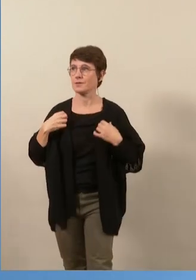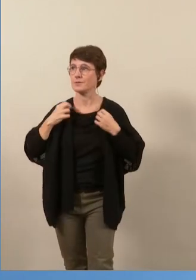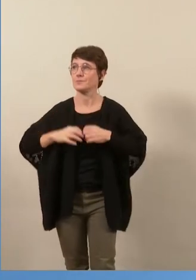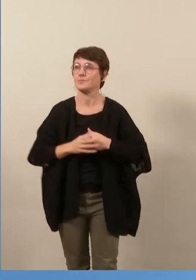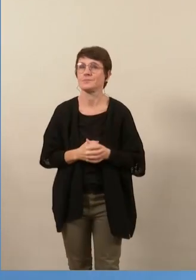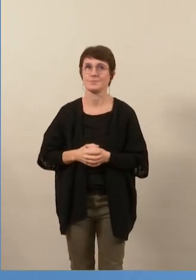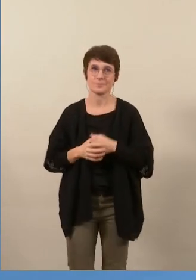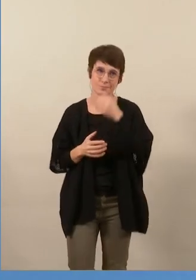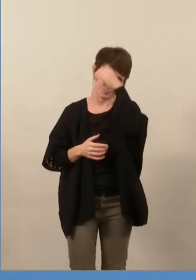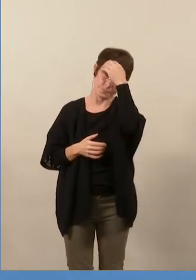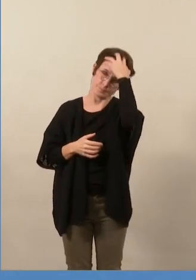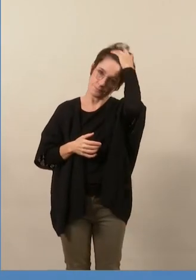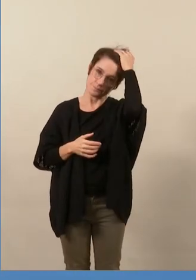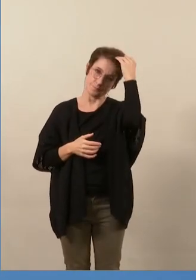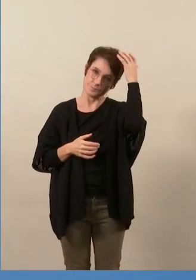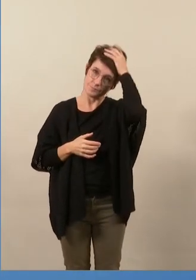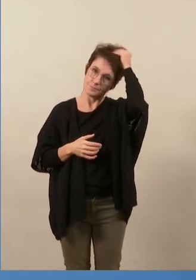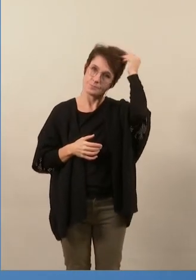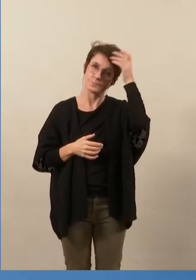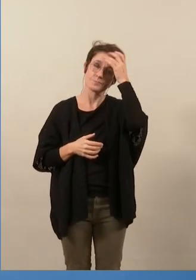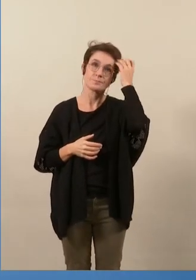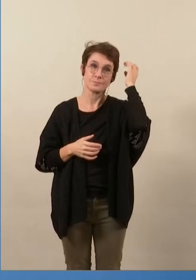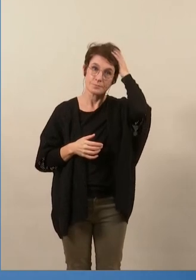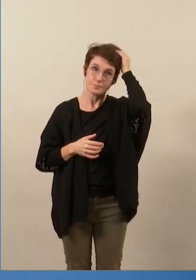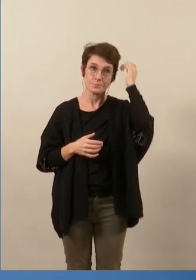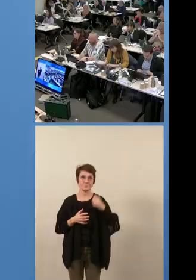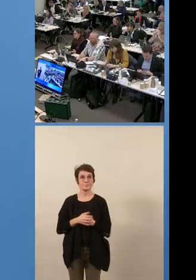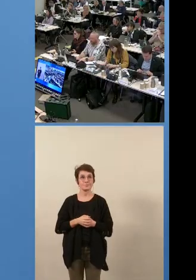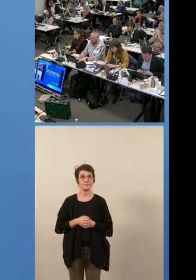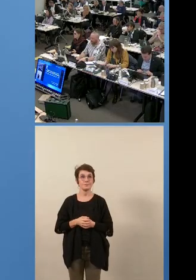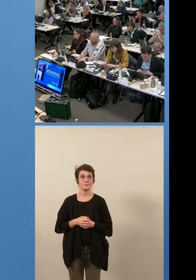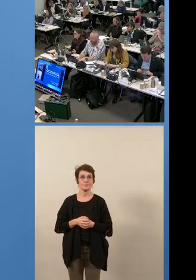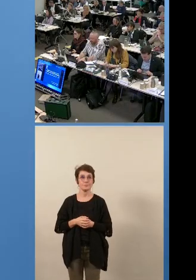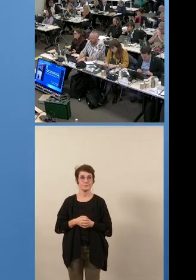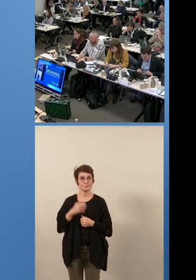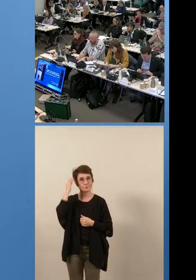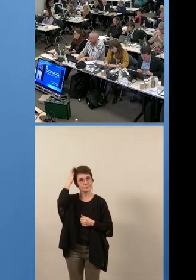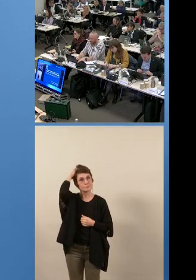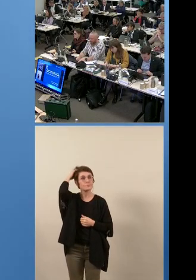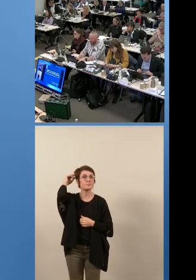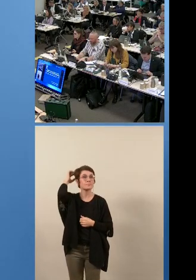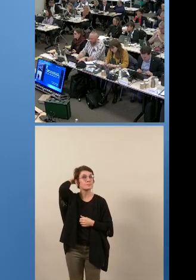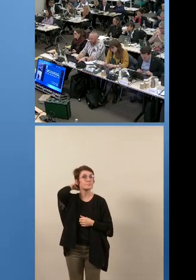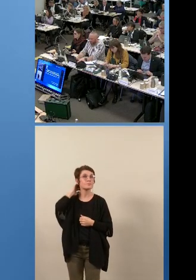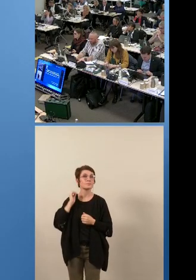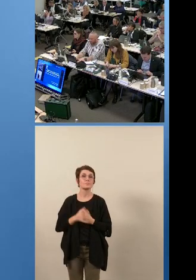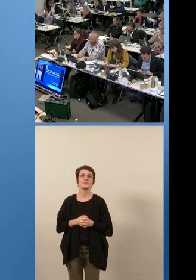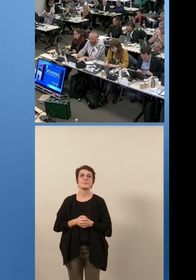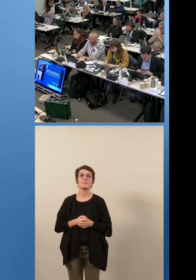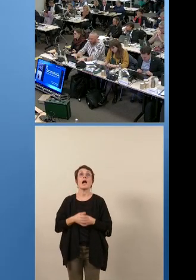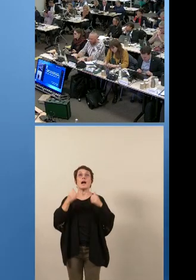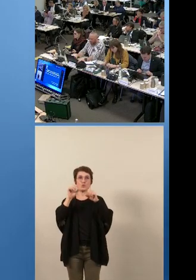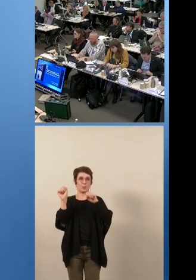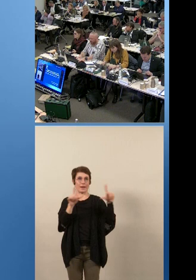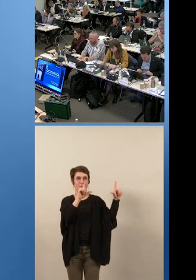vous avez ou ah mais je vois pas du coup bonjour Monsieur le Maire chers collègues ah super